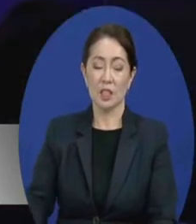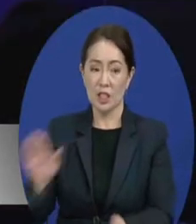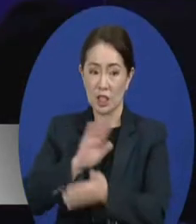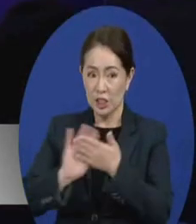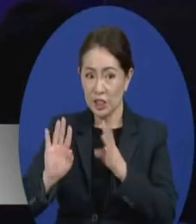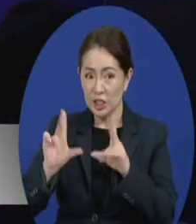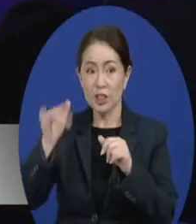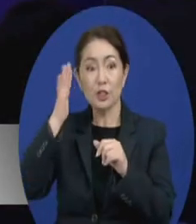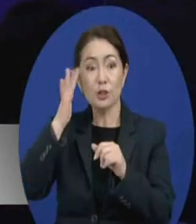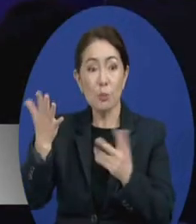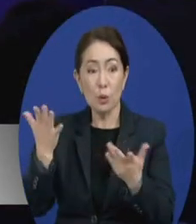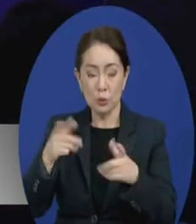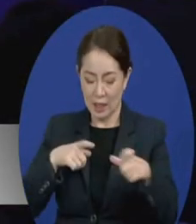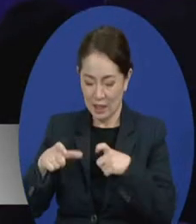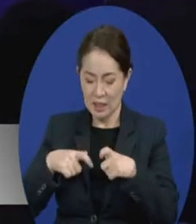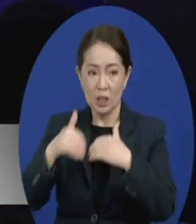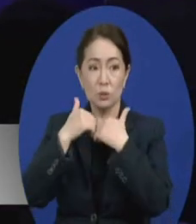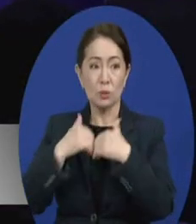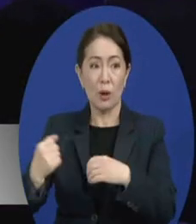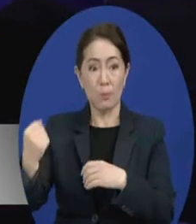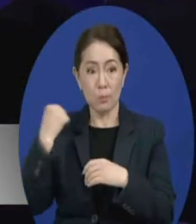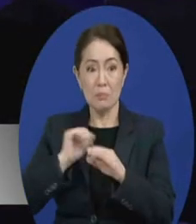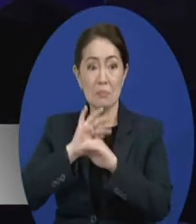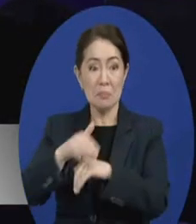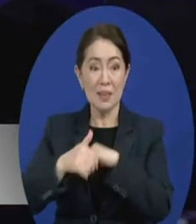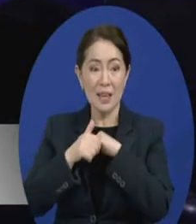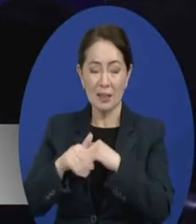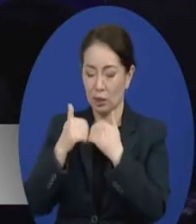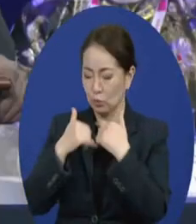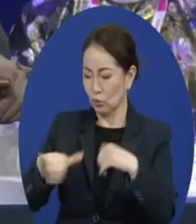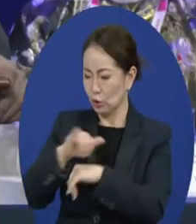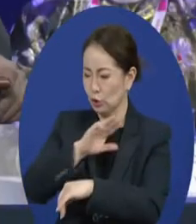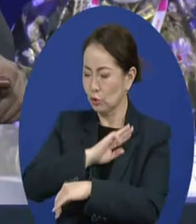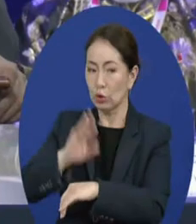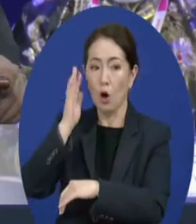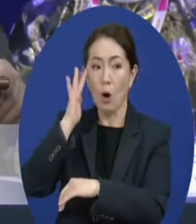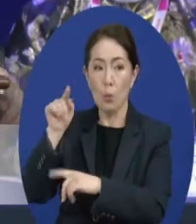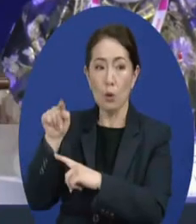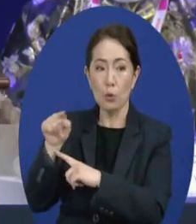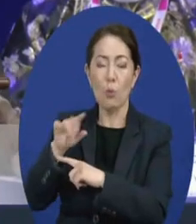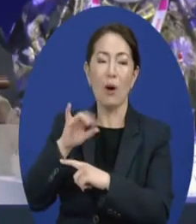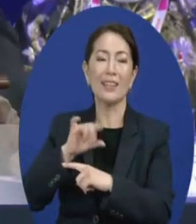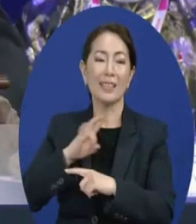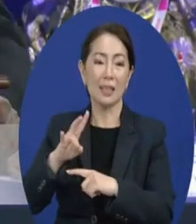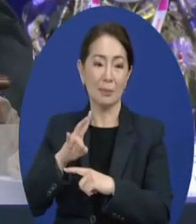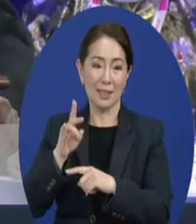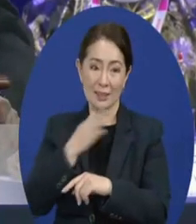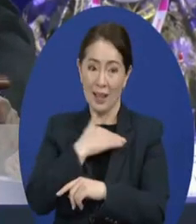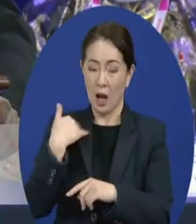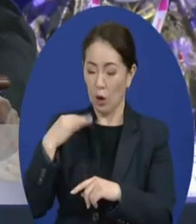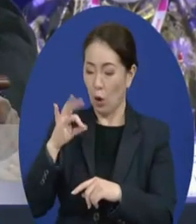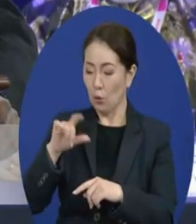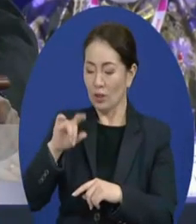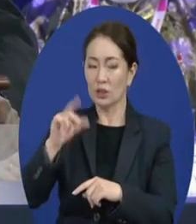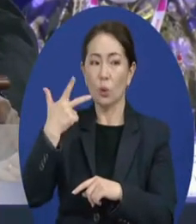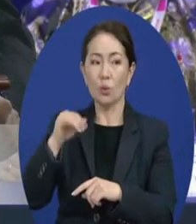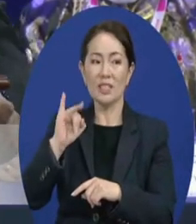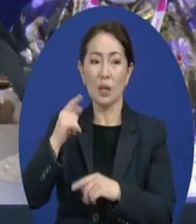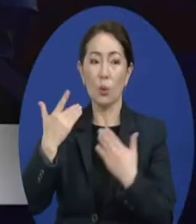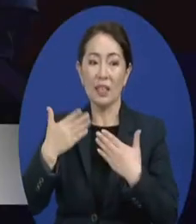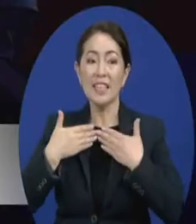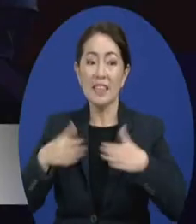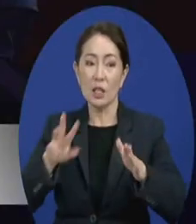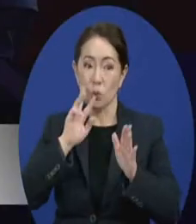Шин сэргэлтийн бодлого бол эдийн засгийн тусгаар тогтнол, бие даасан тусгаар улсын төлөөх бодлого гэж Монгол Ардын намын дарга Оюу Эрдэнэ 30 дахь хурлыг